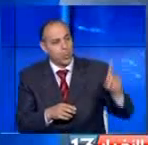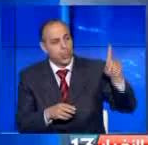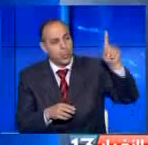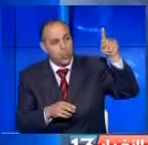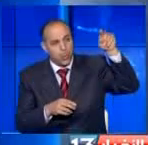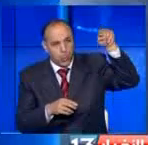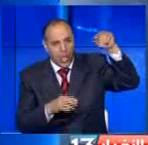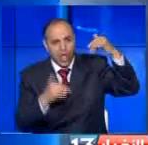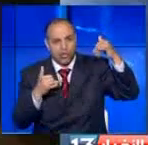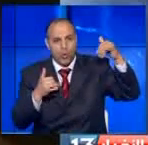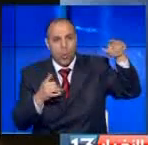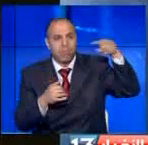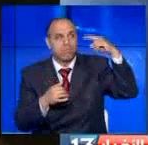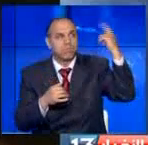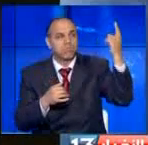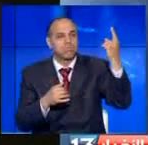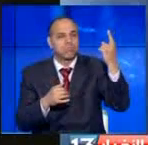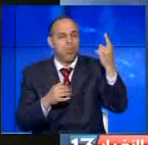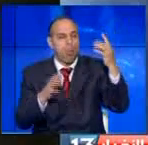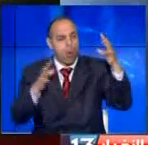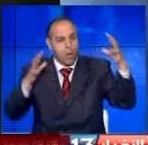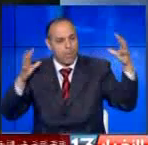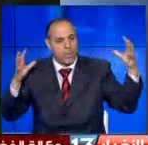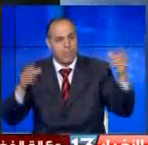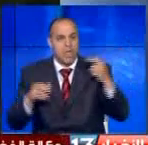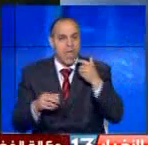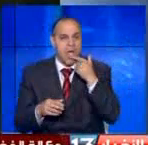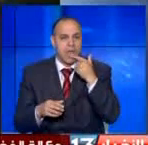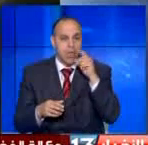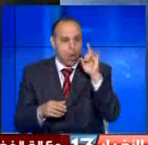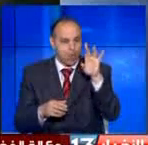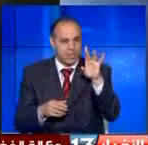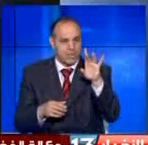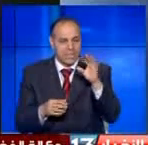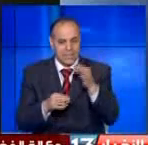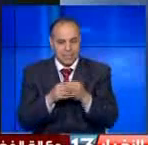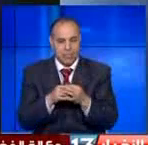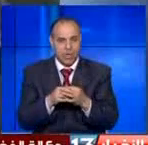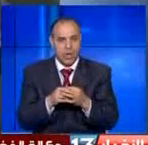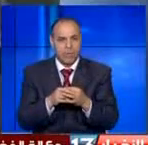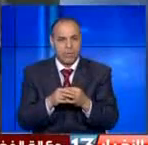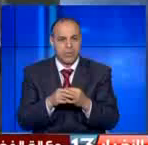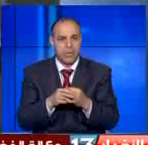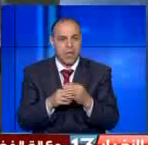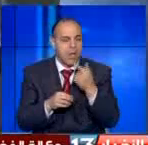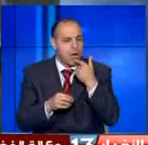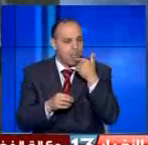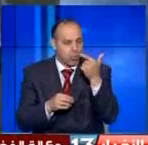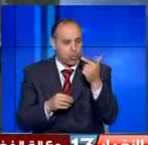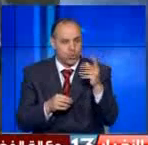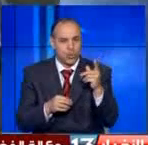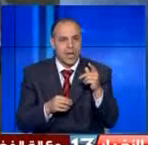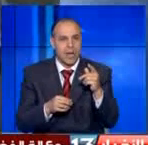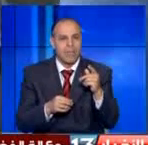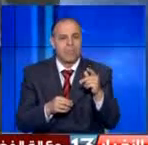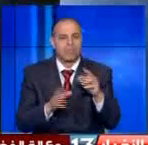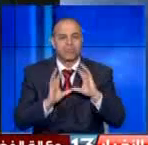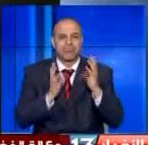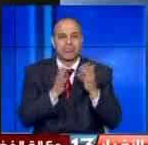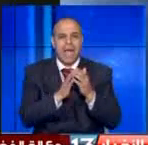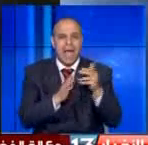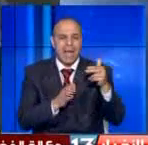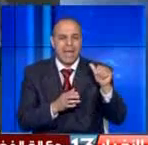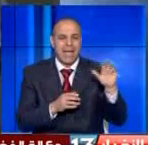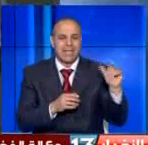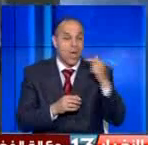للغوص في أجواء الكوكب الغازي العملاق، وذلك في 15 من سبتمبر بحسب ما أعلنت عنه وكالة الفضاء